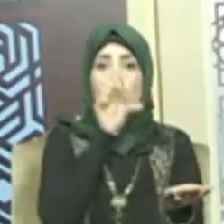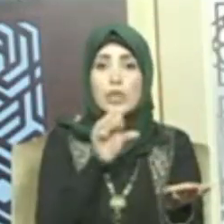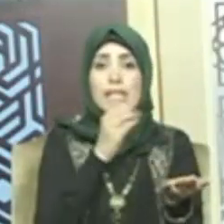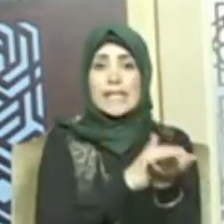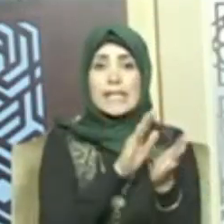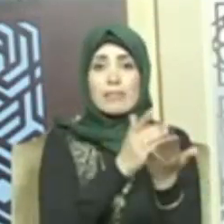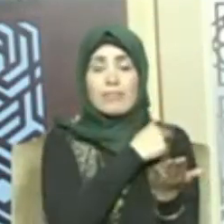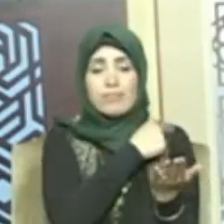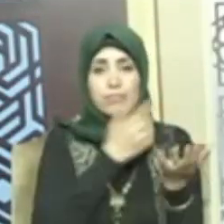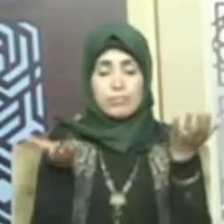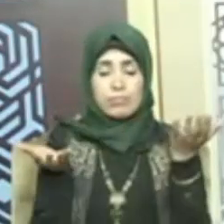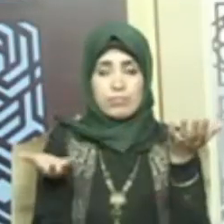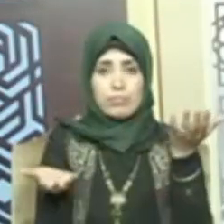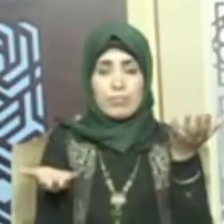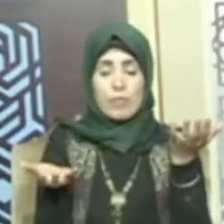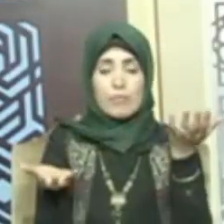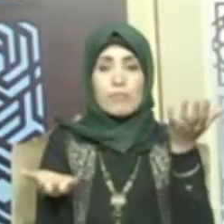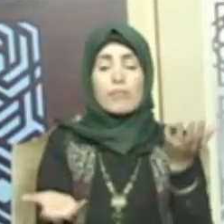فتسقل البطاقة